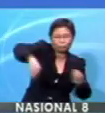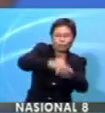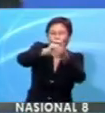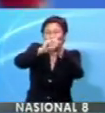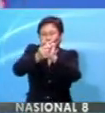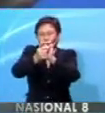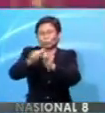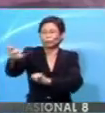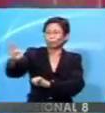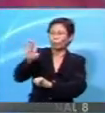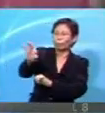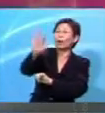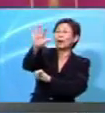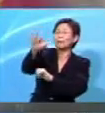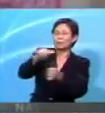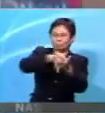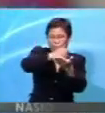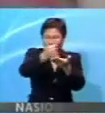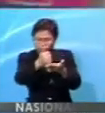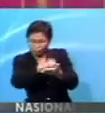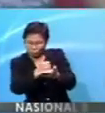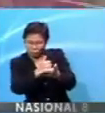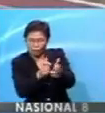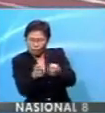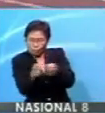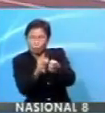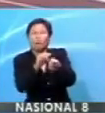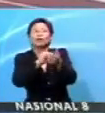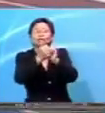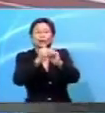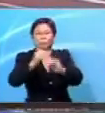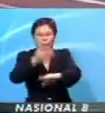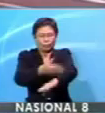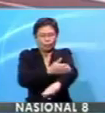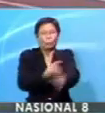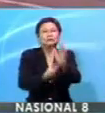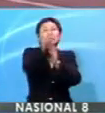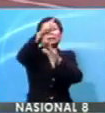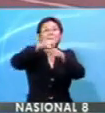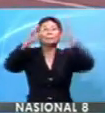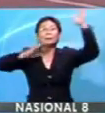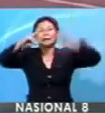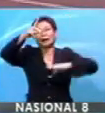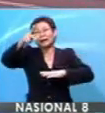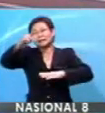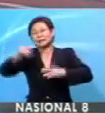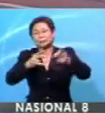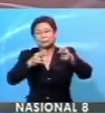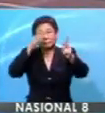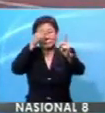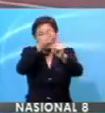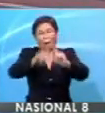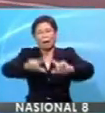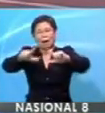sukan dilantik untuk mengaudit pengurusan sukan prestasi tinggi negara ini kiri juga menegaskan sasaran yang